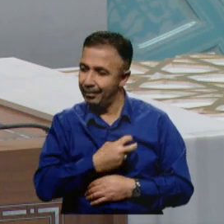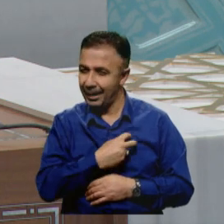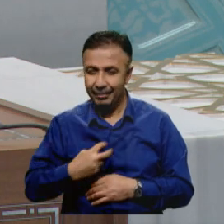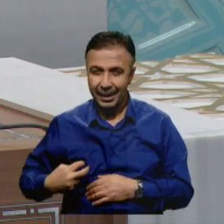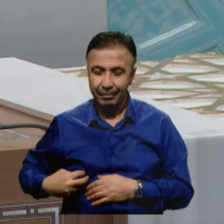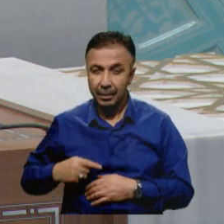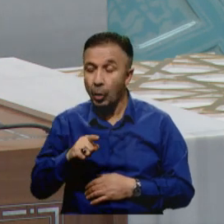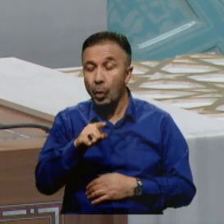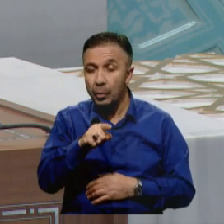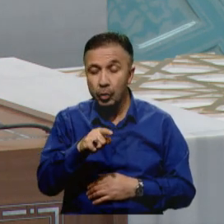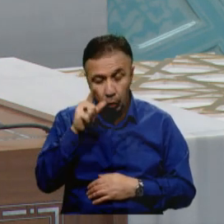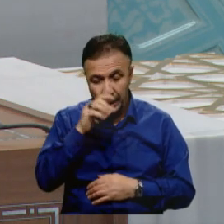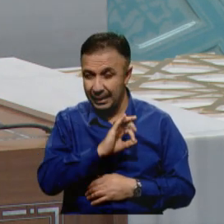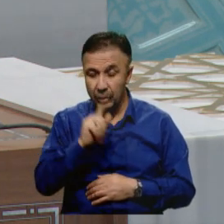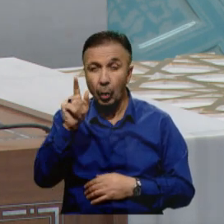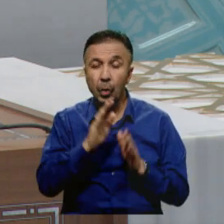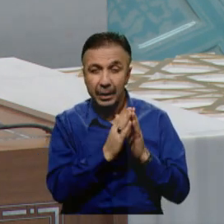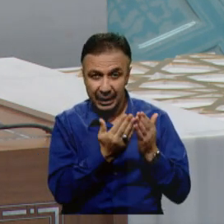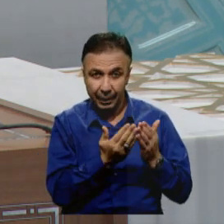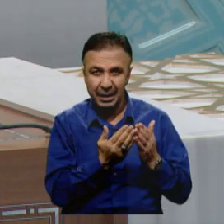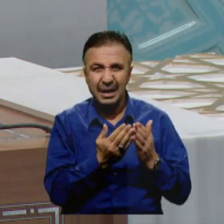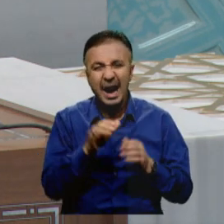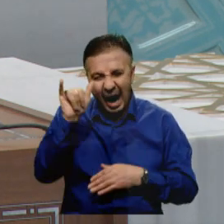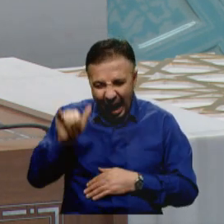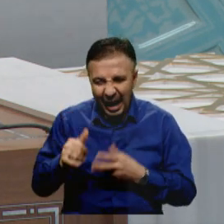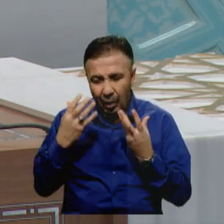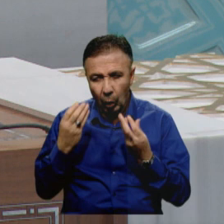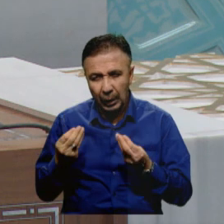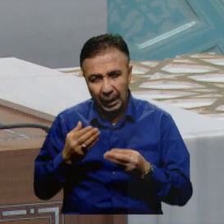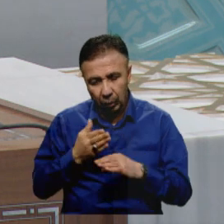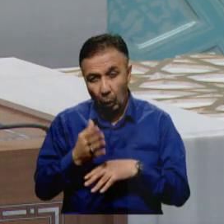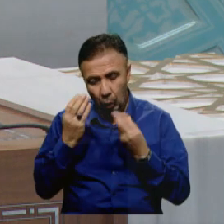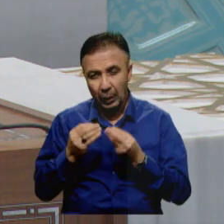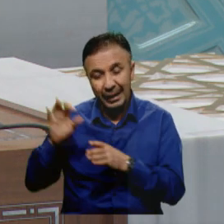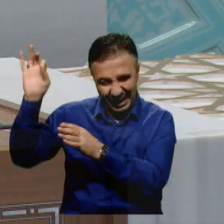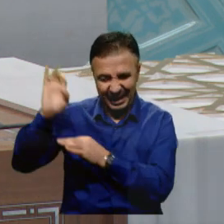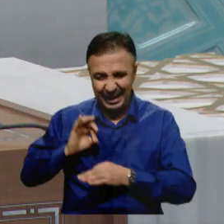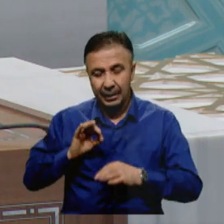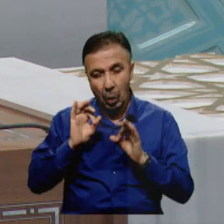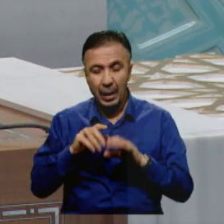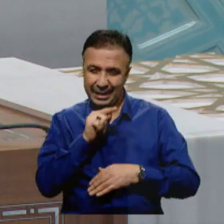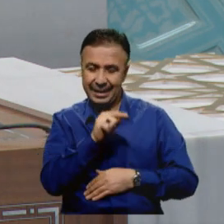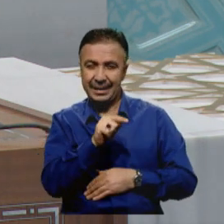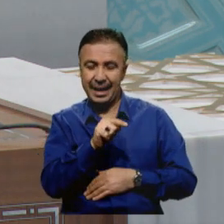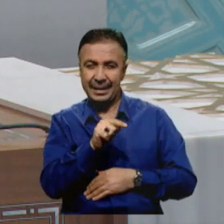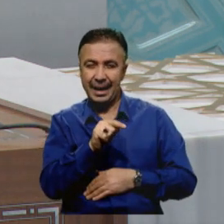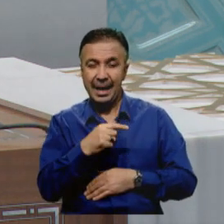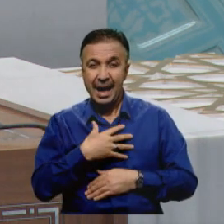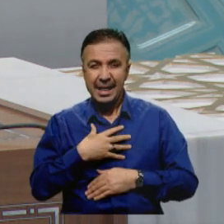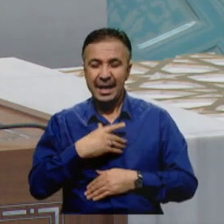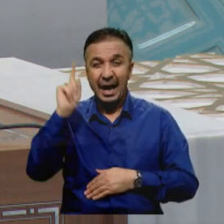kitabı, Kur'an-ı Kerim'i hak olarak indirdik. Öyleyse sen de dini Allah'a has